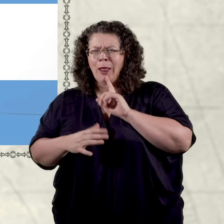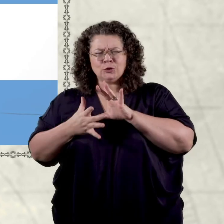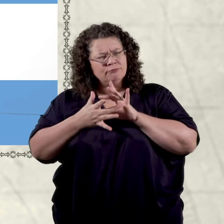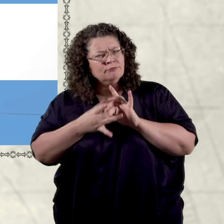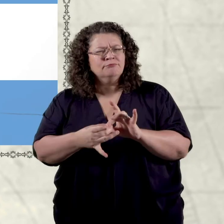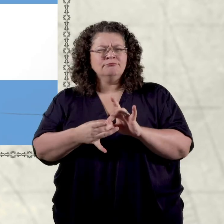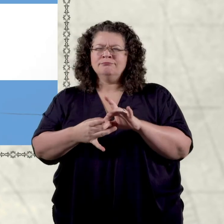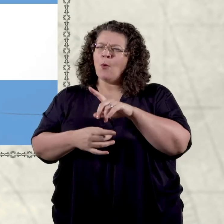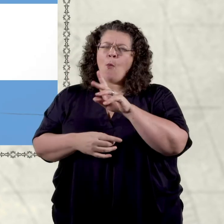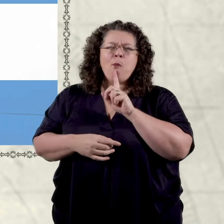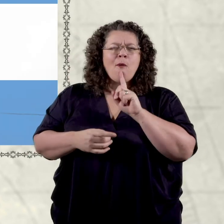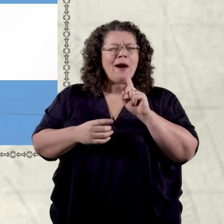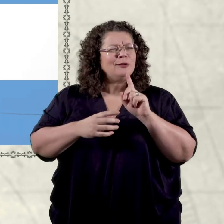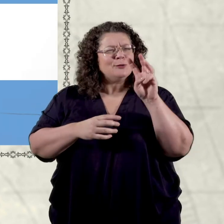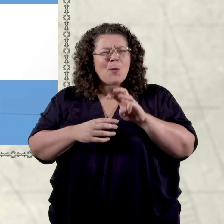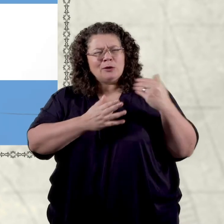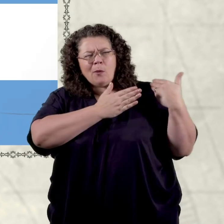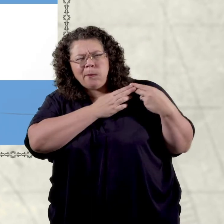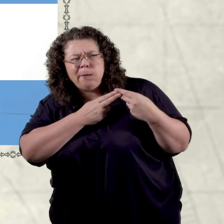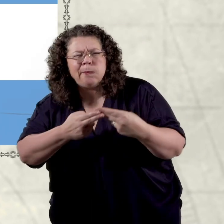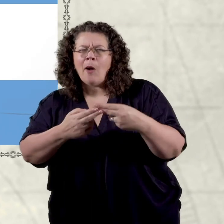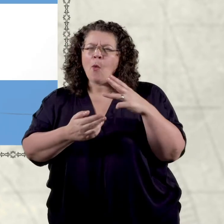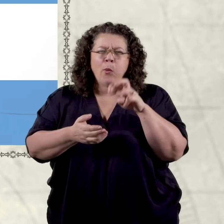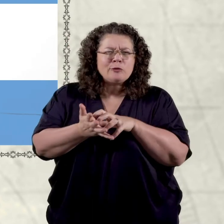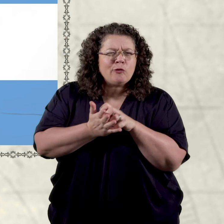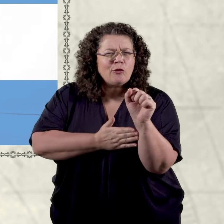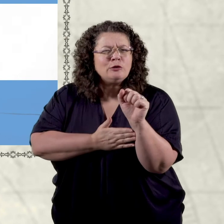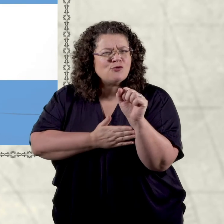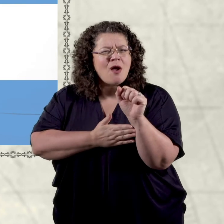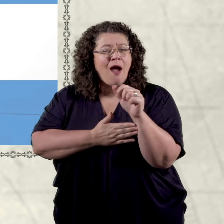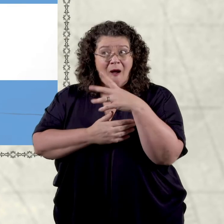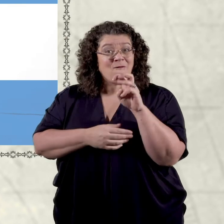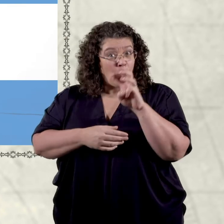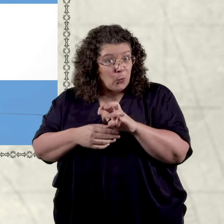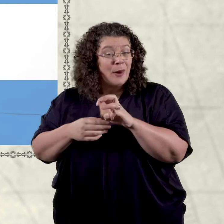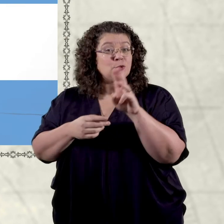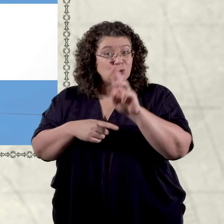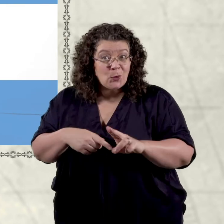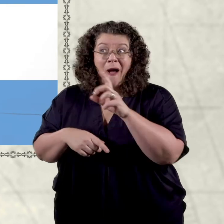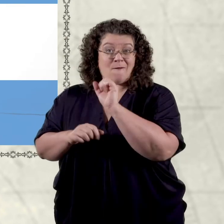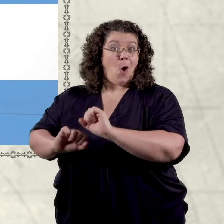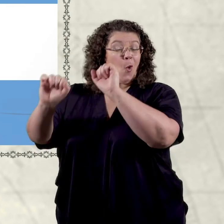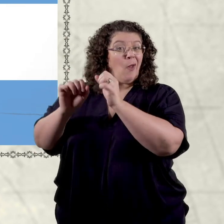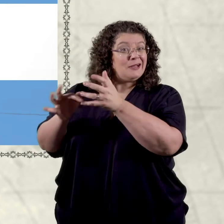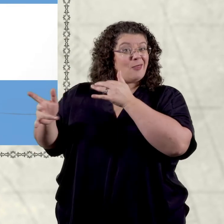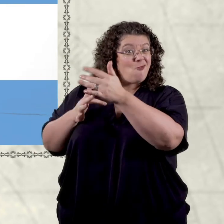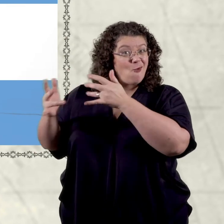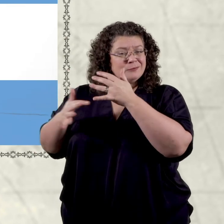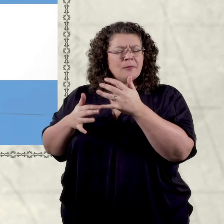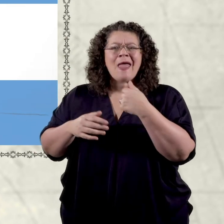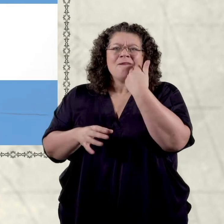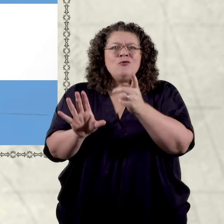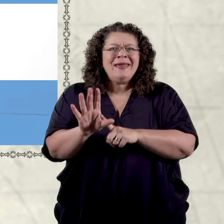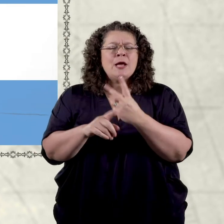Cymraeg. Mae yna ysgolion Cymraeg yno, a maen nhw hyd yn oed yn cynnal eisteddfodau. A bob blwyddyn, ar Orffennaf, yr 8 ar